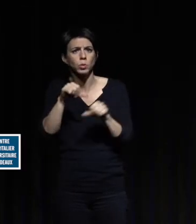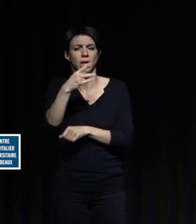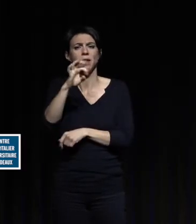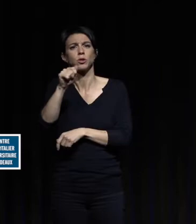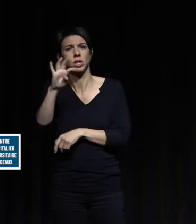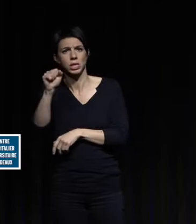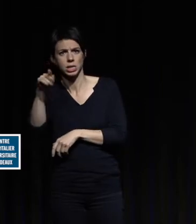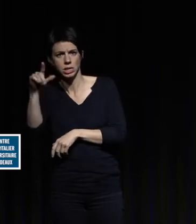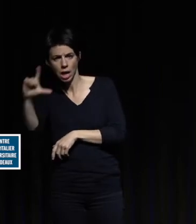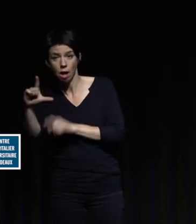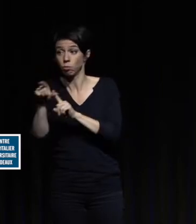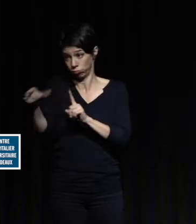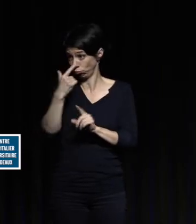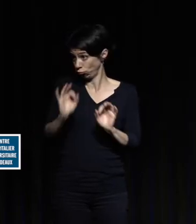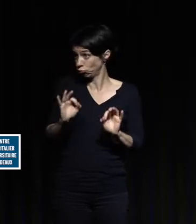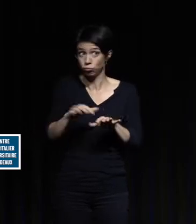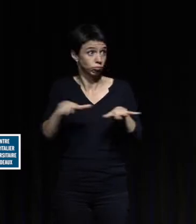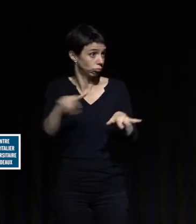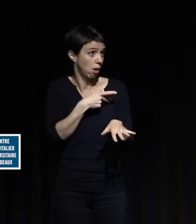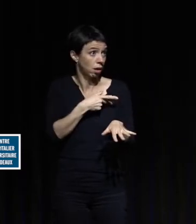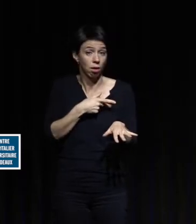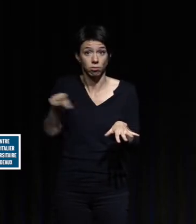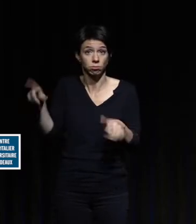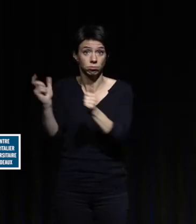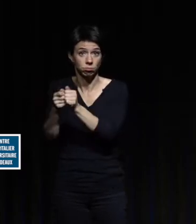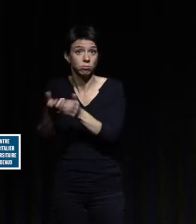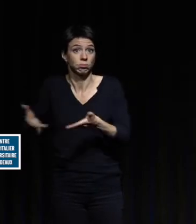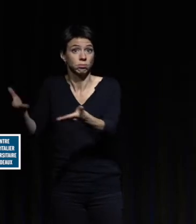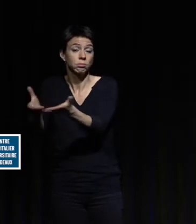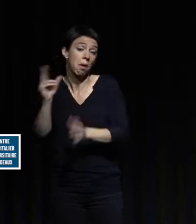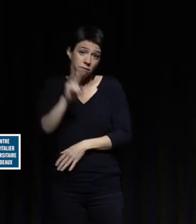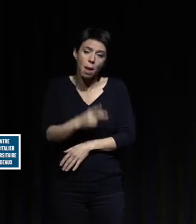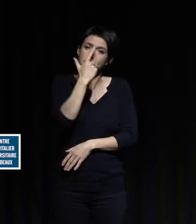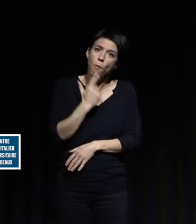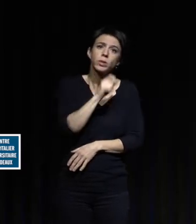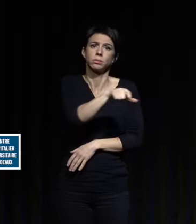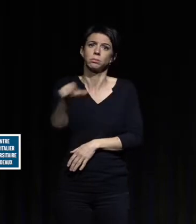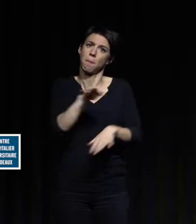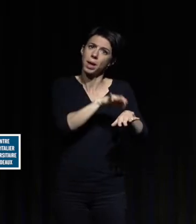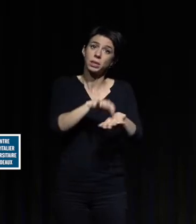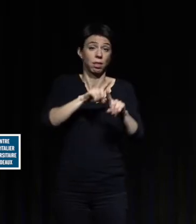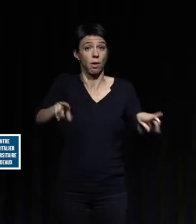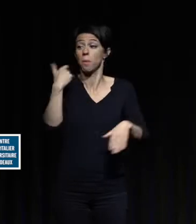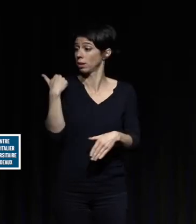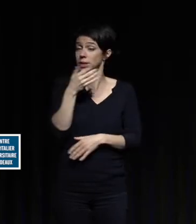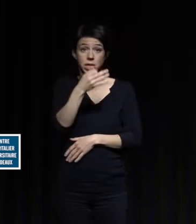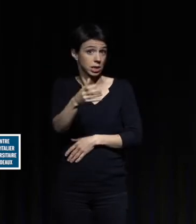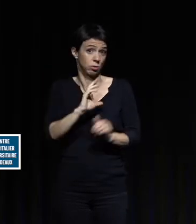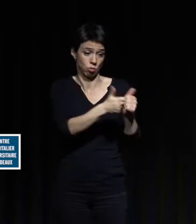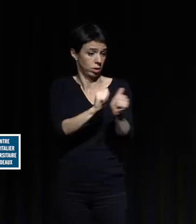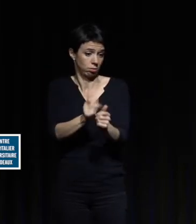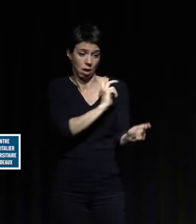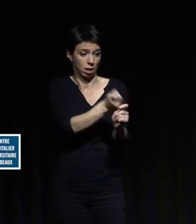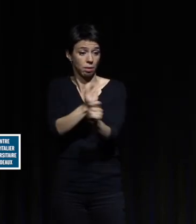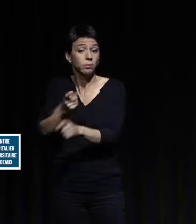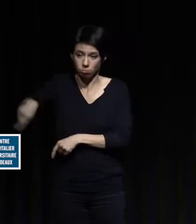indication médicale, théorique et pratique. Après, on n'est pas sur les mêmes patientes. Vous le voyez, on doit s'adapter aux patientes, aux âges des patientes, aux